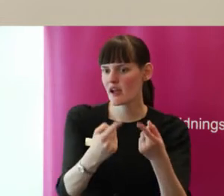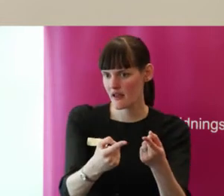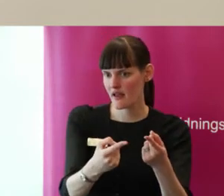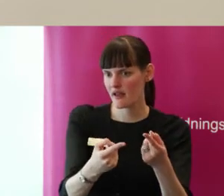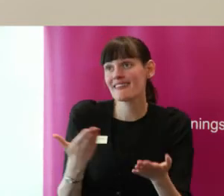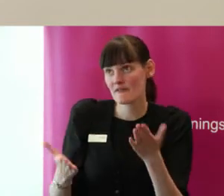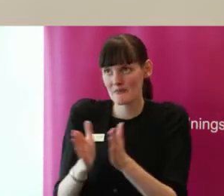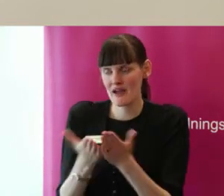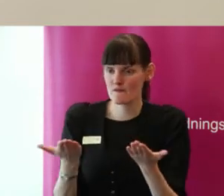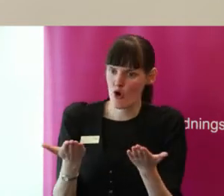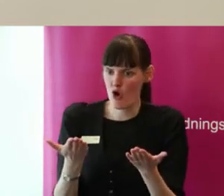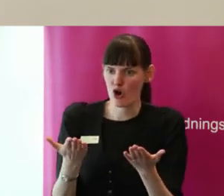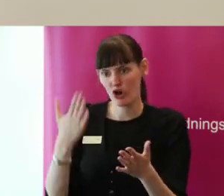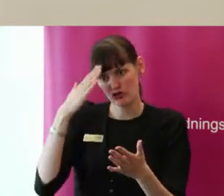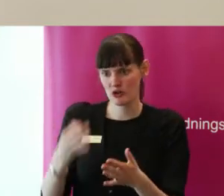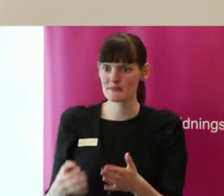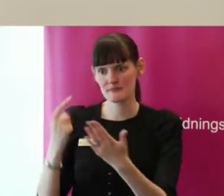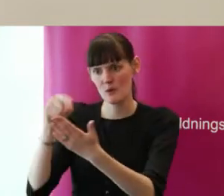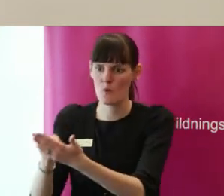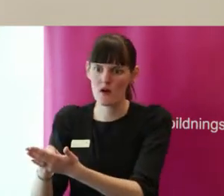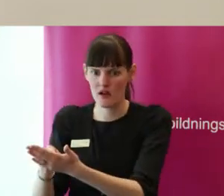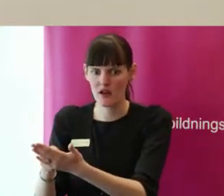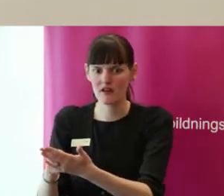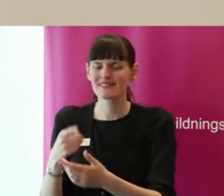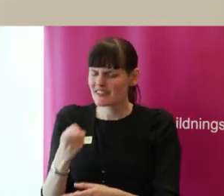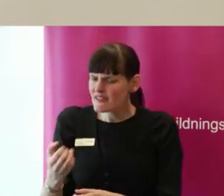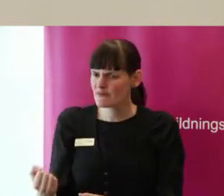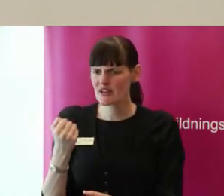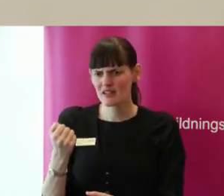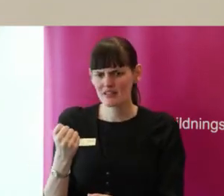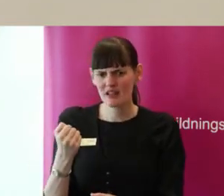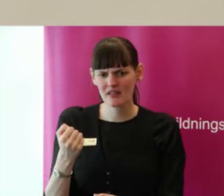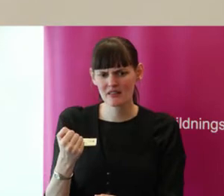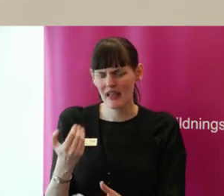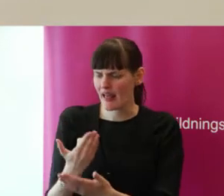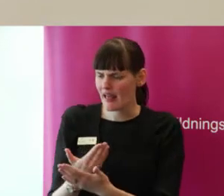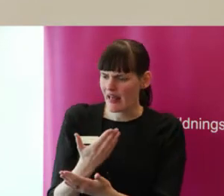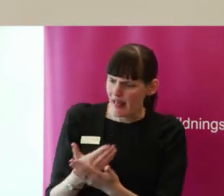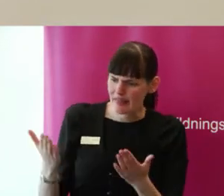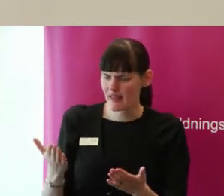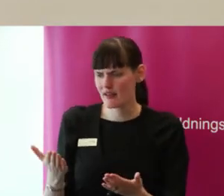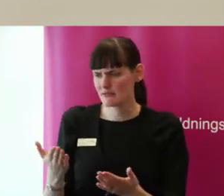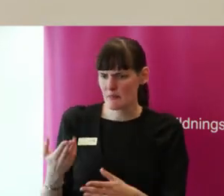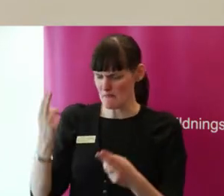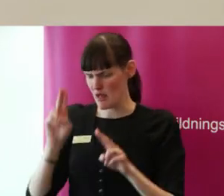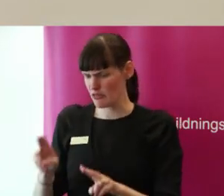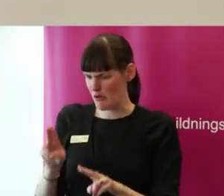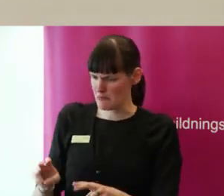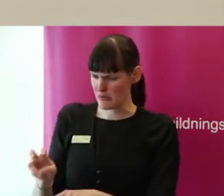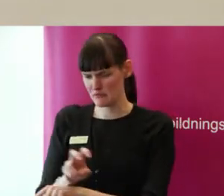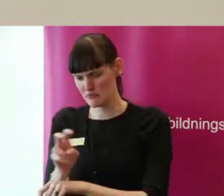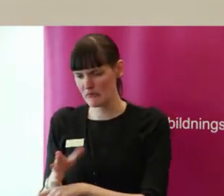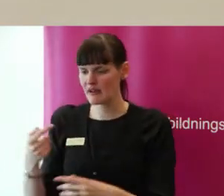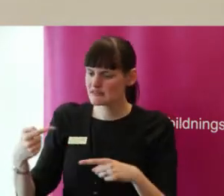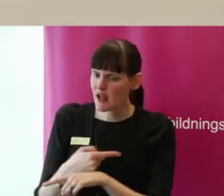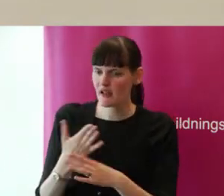kunna. Och där är det viktigt att man lyfter och växer. Man blir inte bedömd, man blir betraktad i dialog